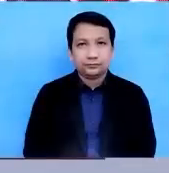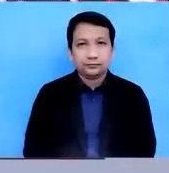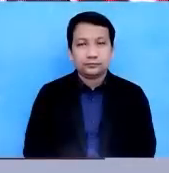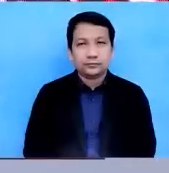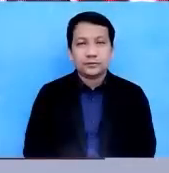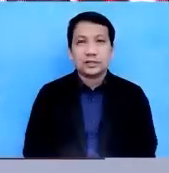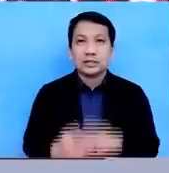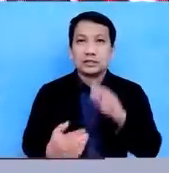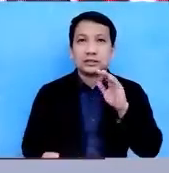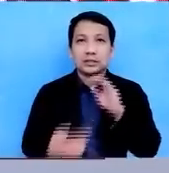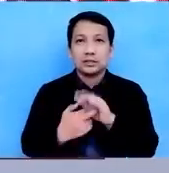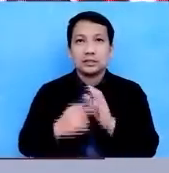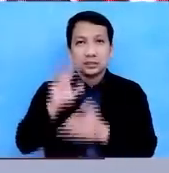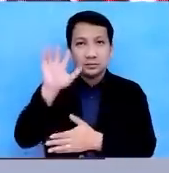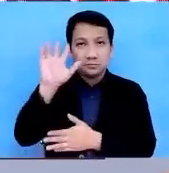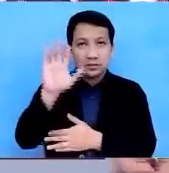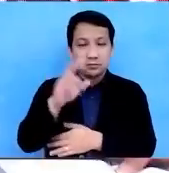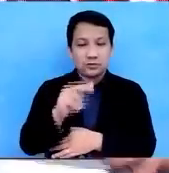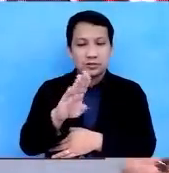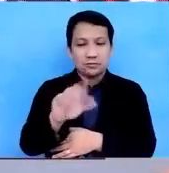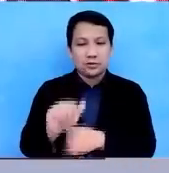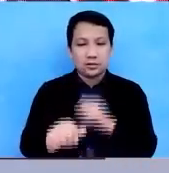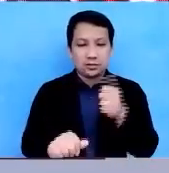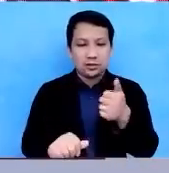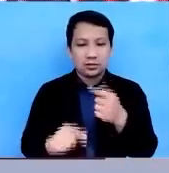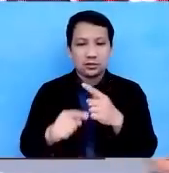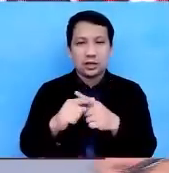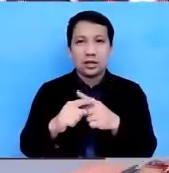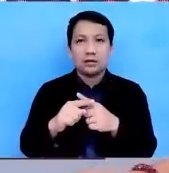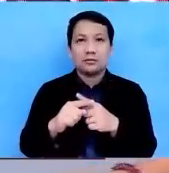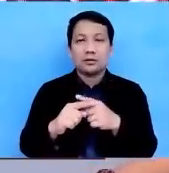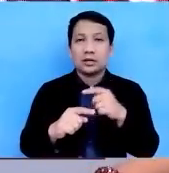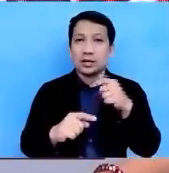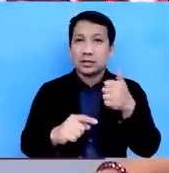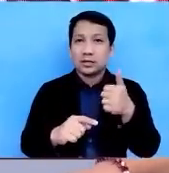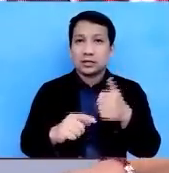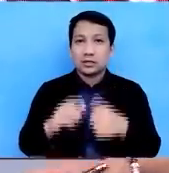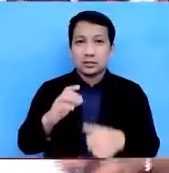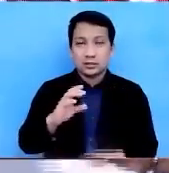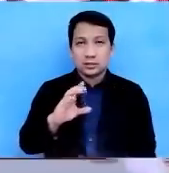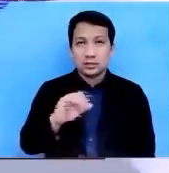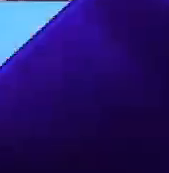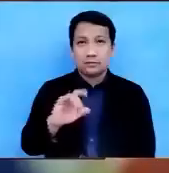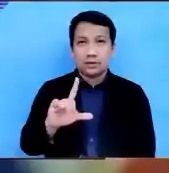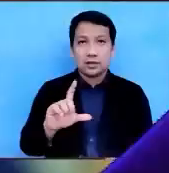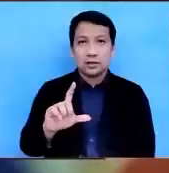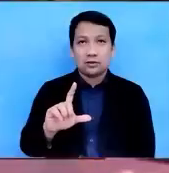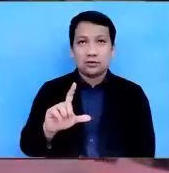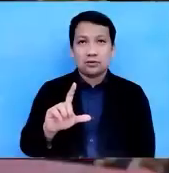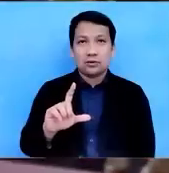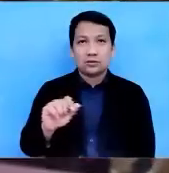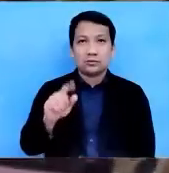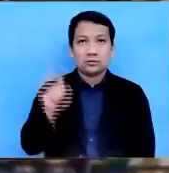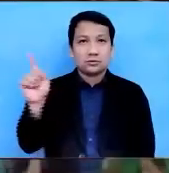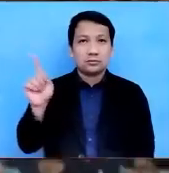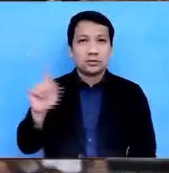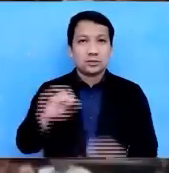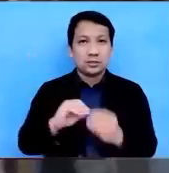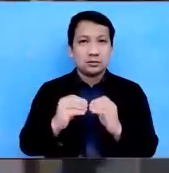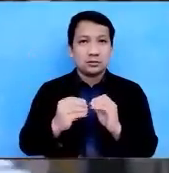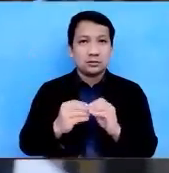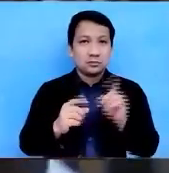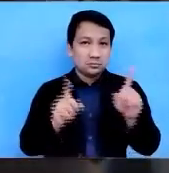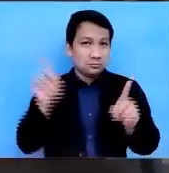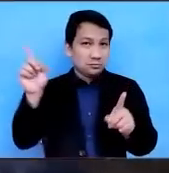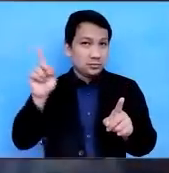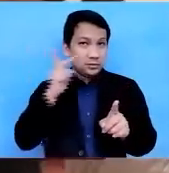Nagretiro na sa basketball si 10-time NBA All-Star Carmelo Anthony. Sa isang post sa social media, nagpasalamat siya sa lahat ng fans